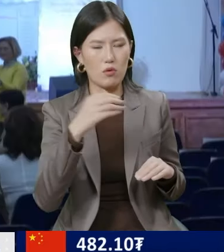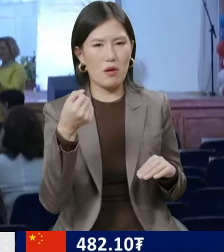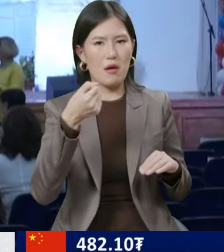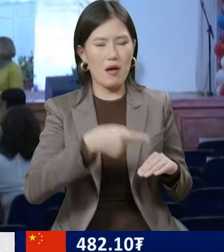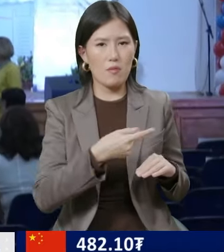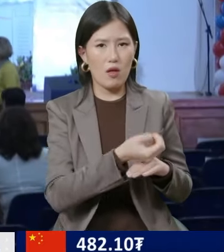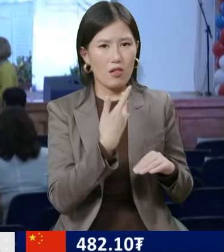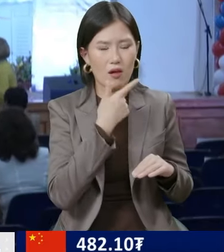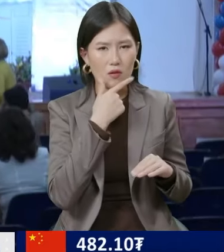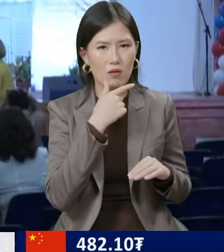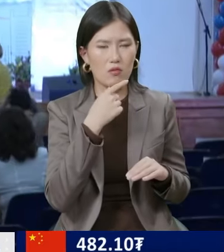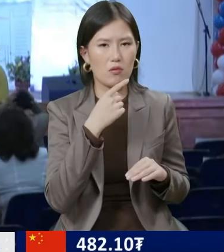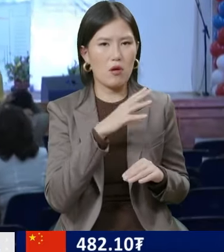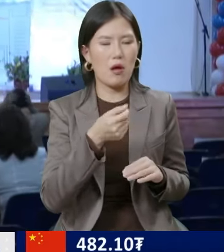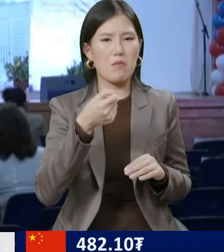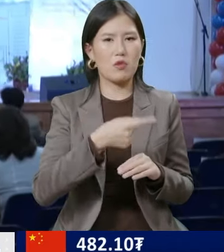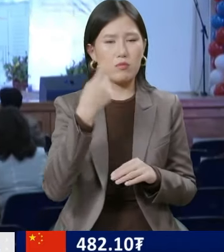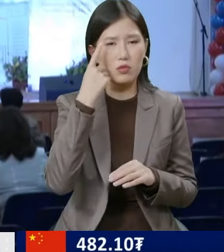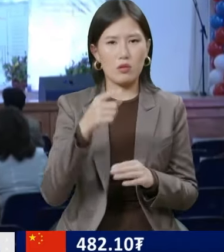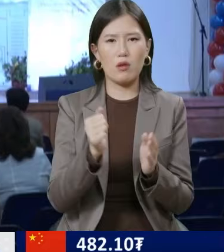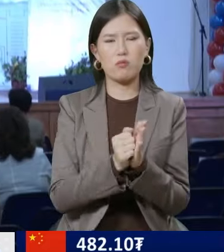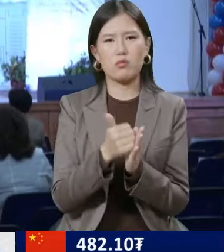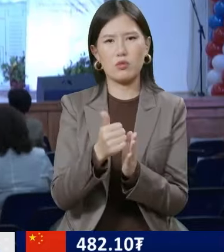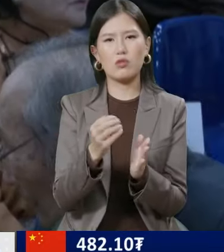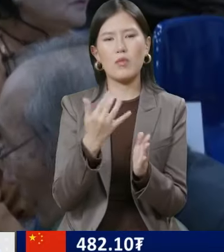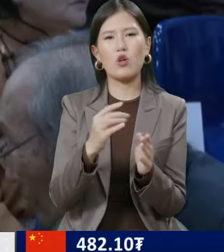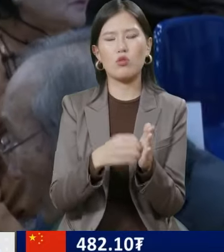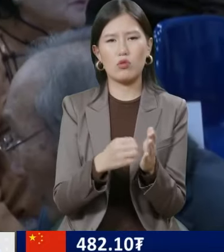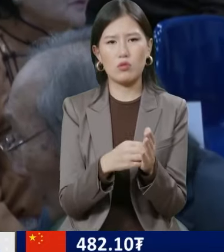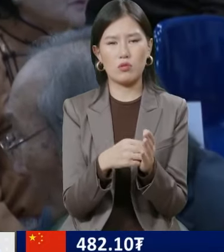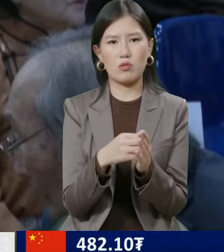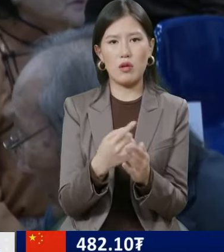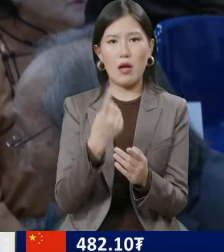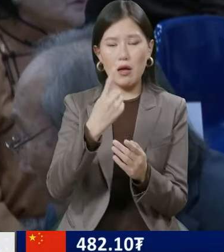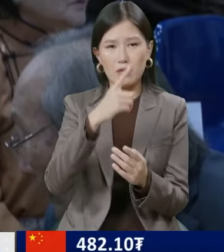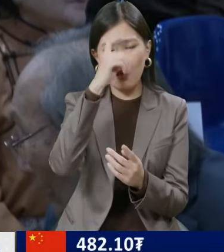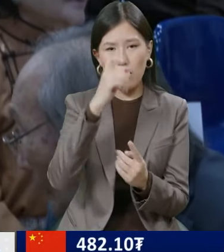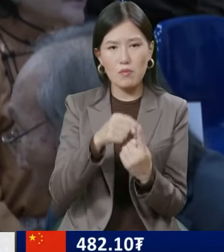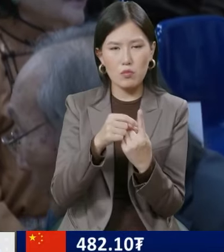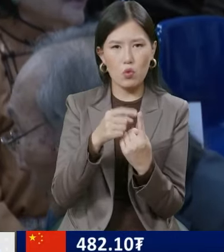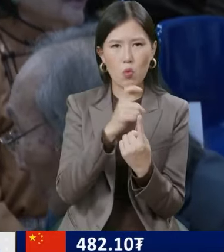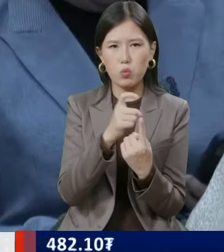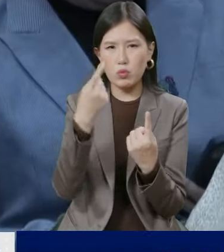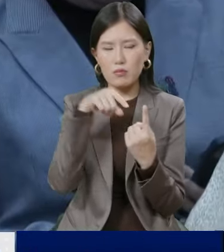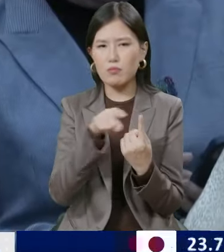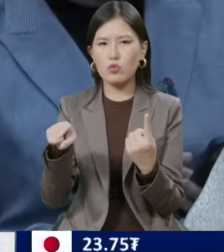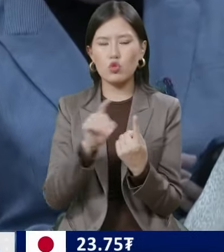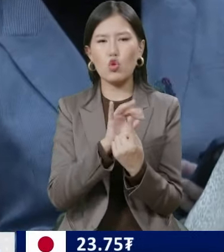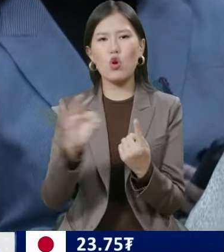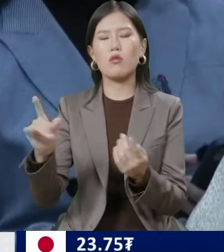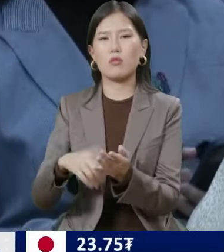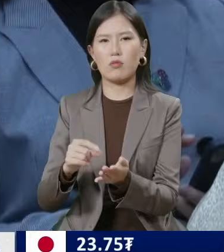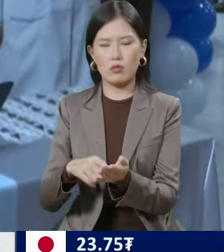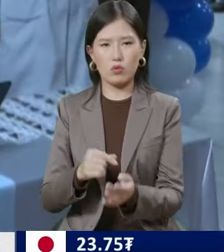хүүхдийн эмчийг заавал төрөлжүүлэн сургах шаардлагатай байна. Манай улсын хөдөө орон нутагт хүүхдийн эмчийн хэрэгцээ хангамж хангалтгүй байдгаас хүүхдэд үзүүлэх